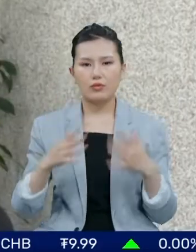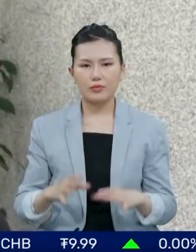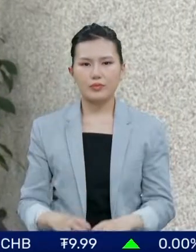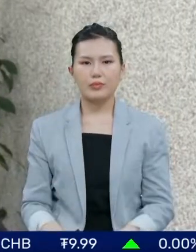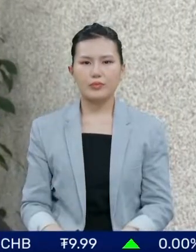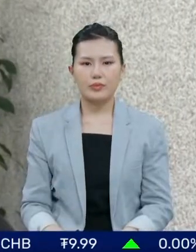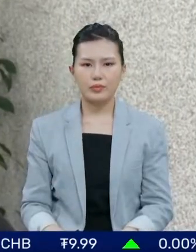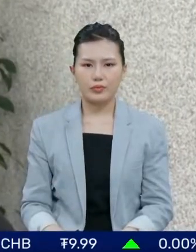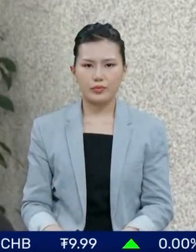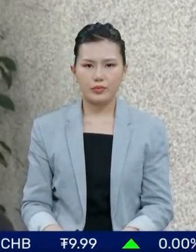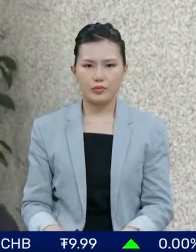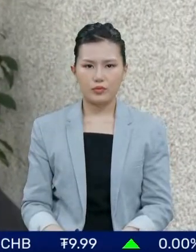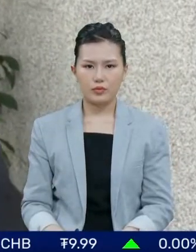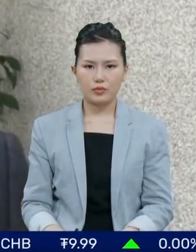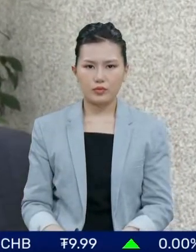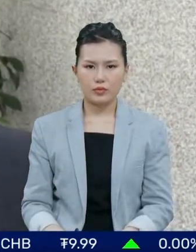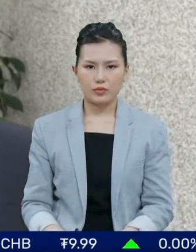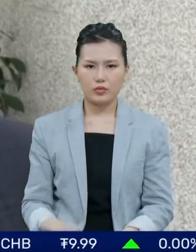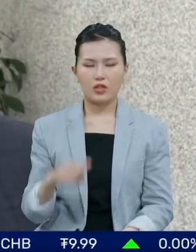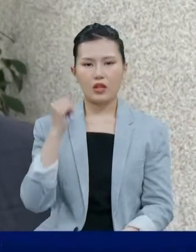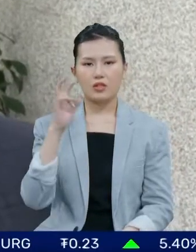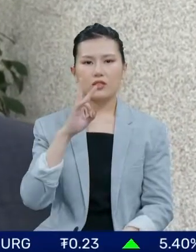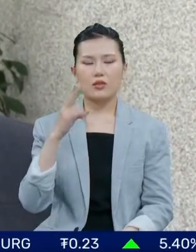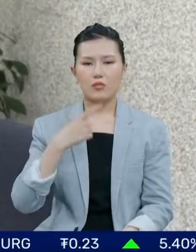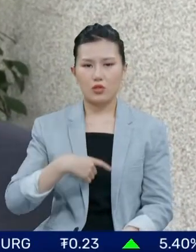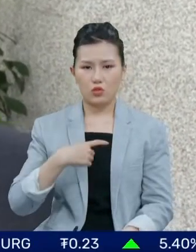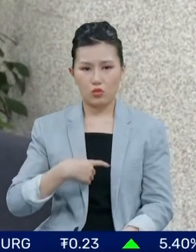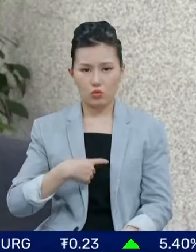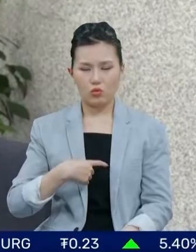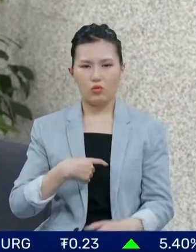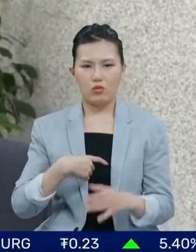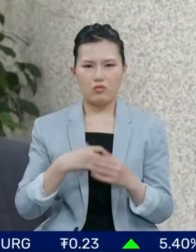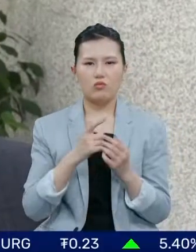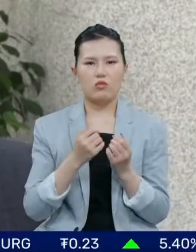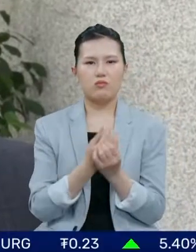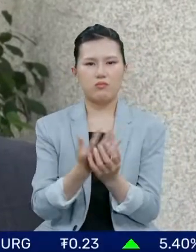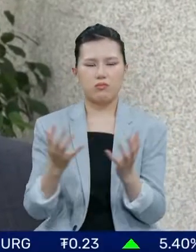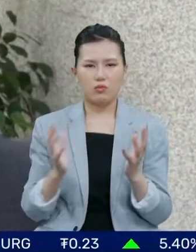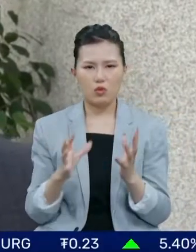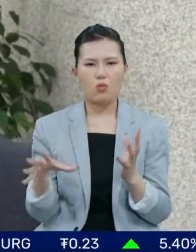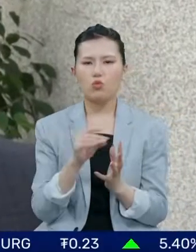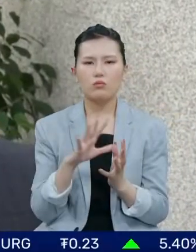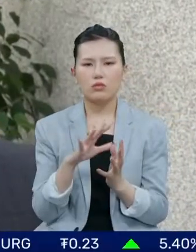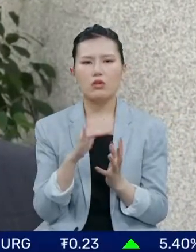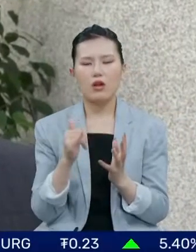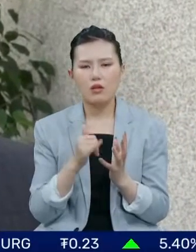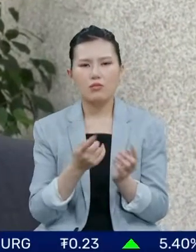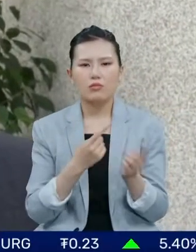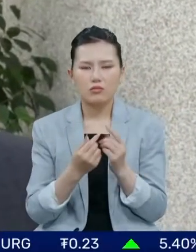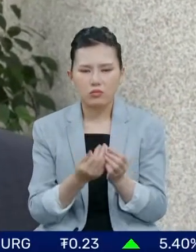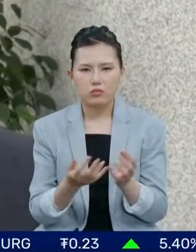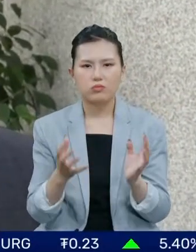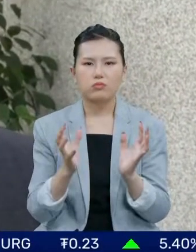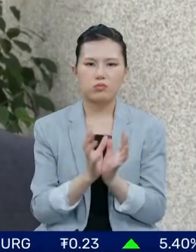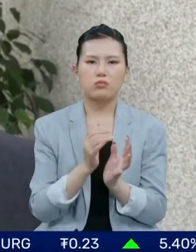Арс намын бүлгийн бас хэсэг гишүүдэлтэй бүгдээрээ биш. Тэгээд нэг Монгол хөдөлгөөний нам дотроо зохион байгуулахар